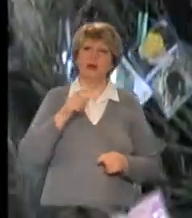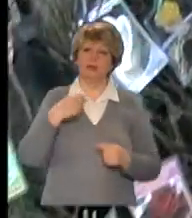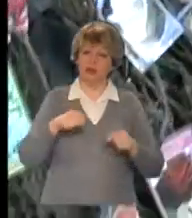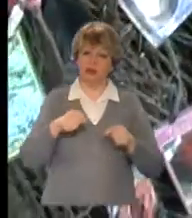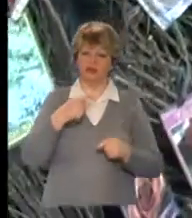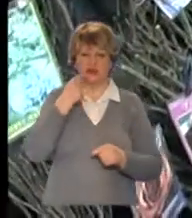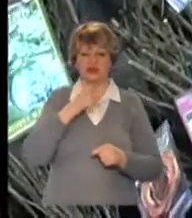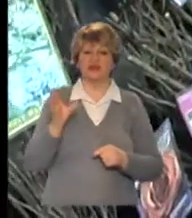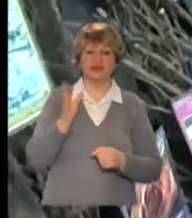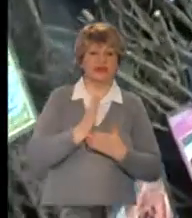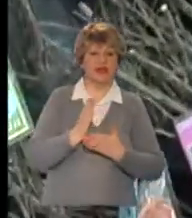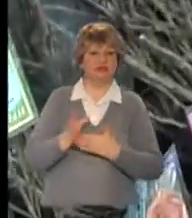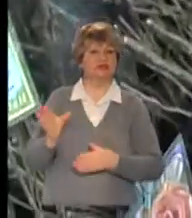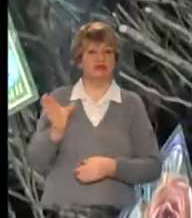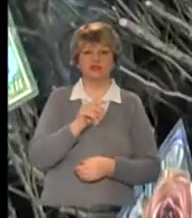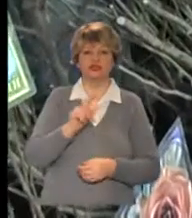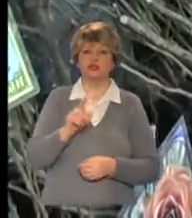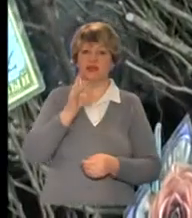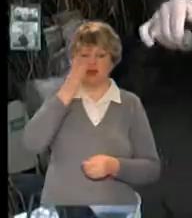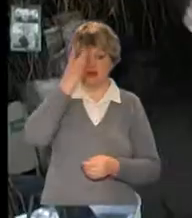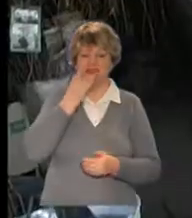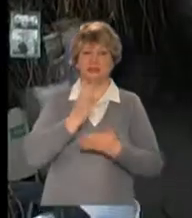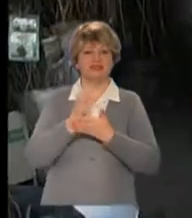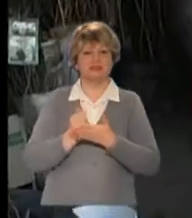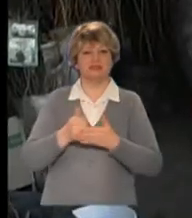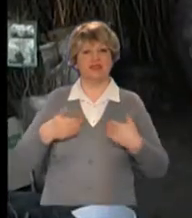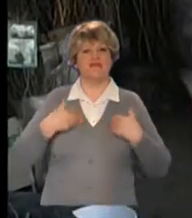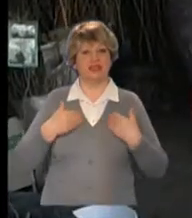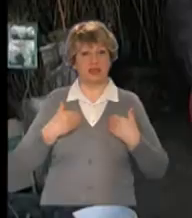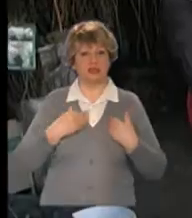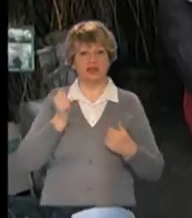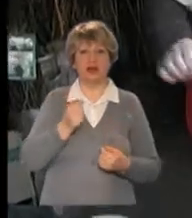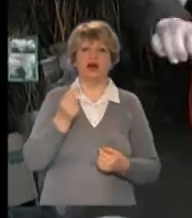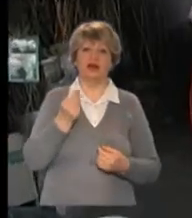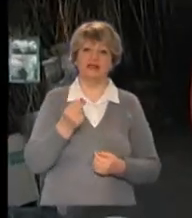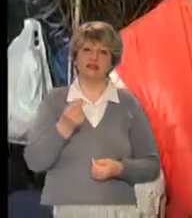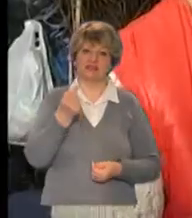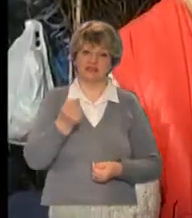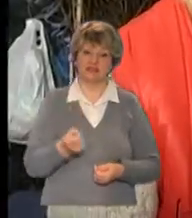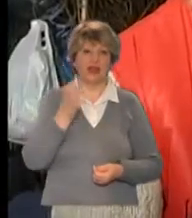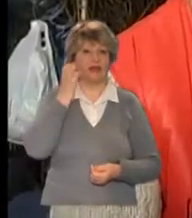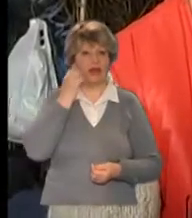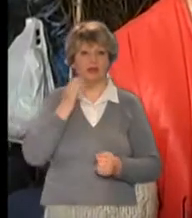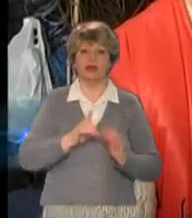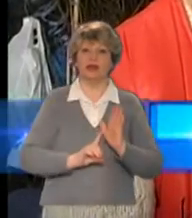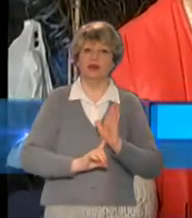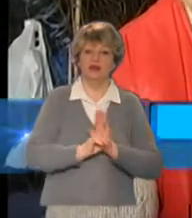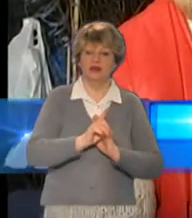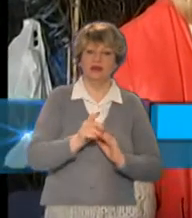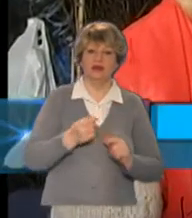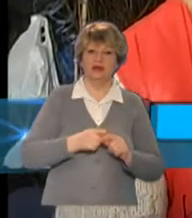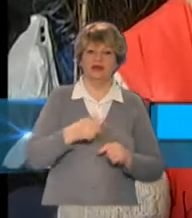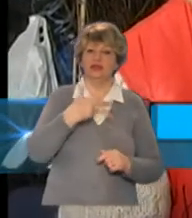Марія каже, на прилавку є все, щоб на літо вітамінами запастись, а ціни на товар не кусаються. Саджанці, яблуньки,